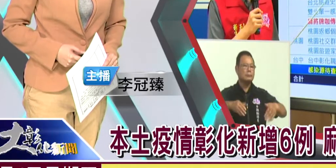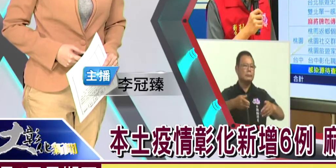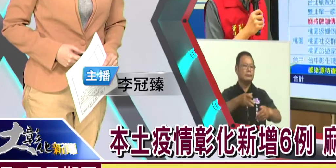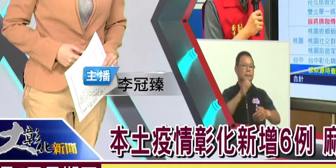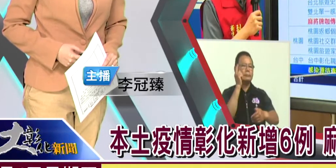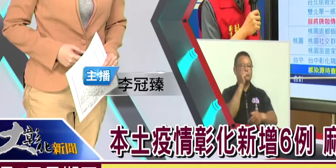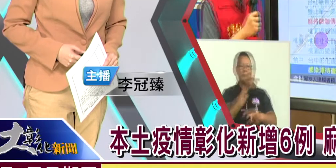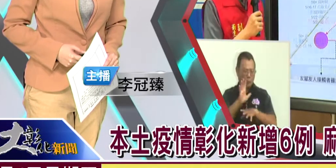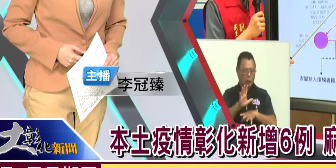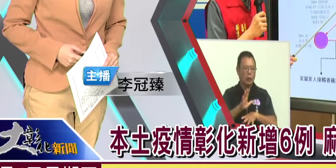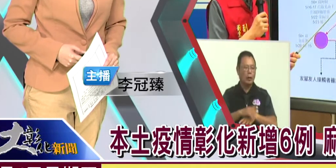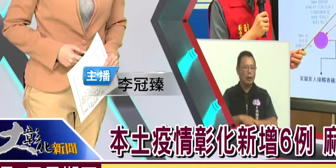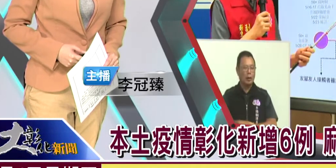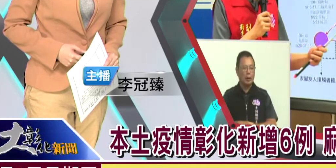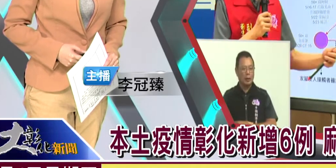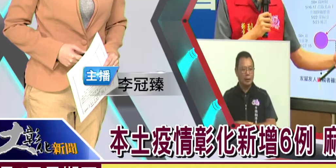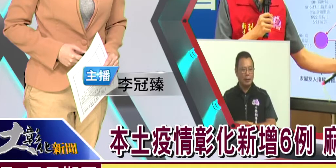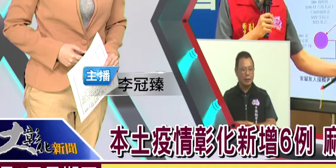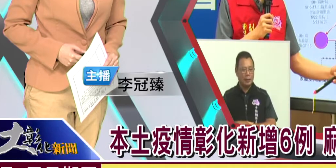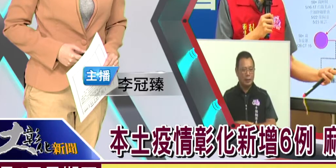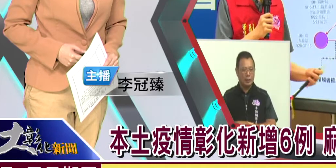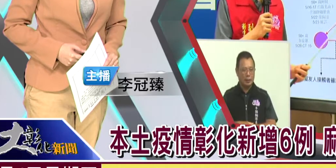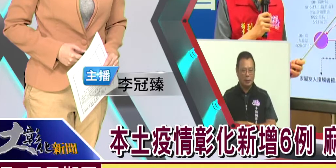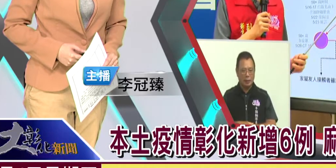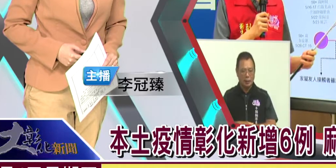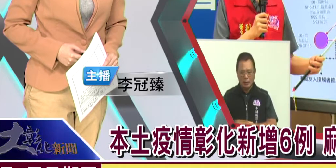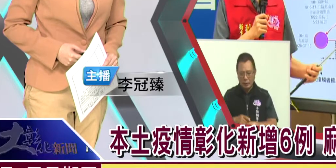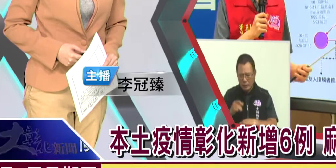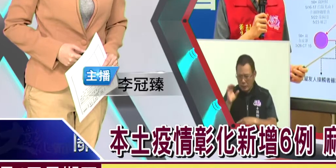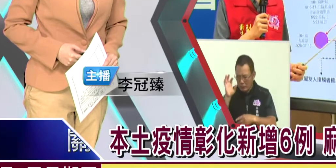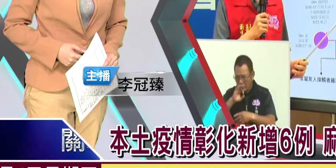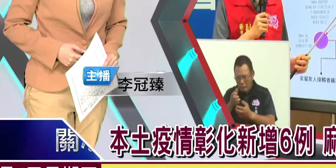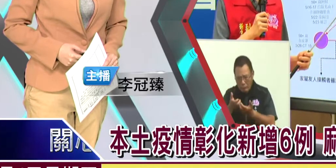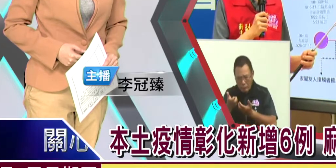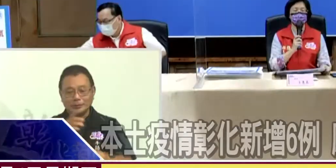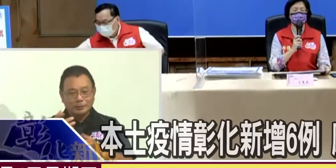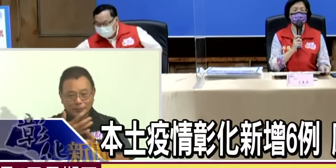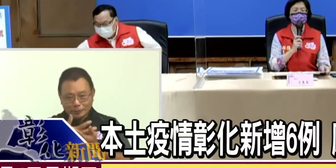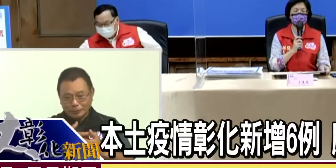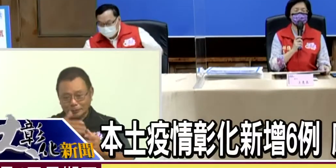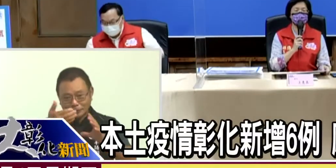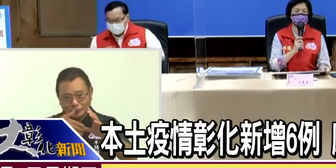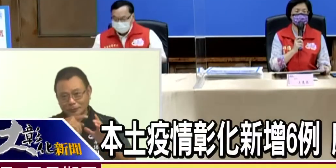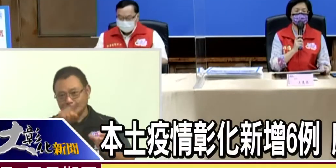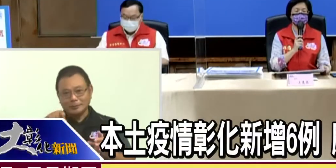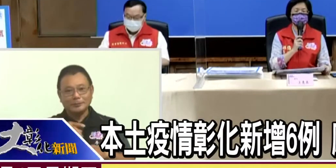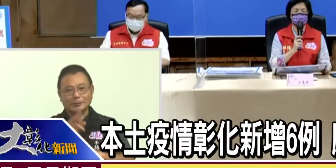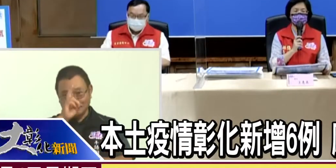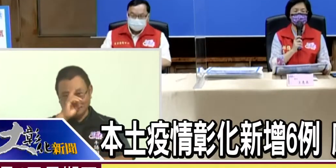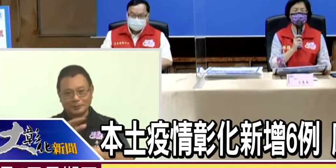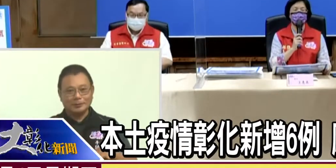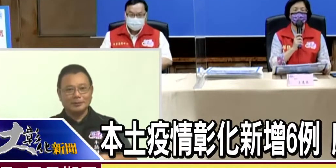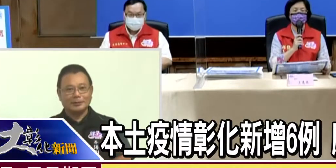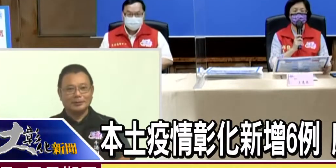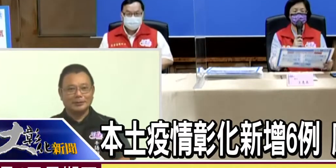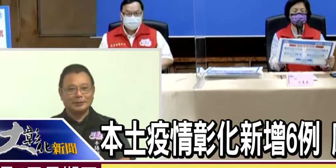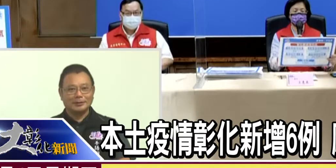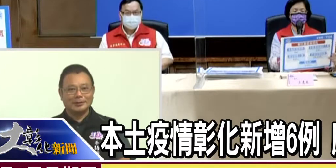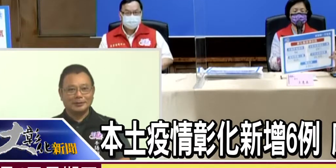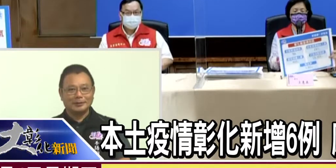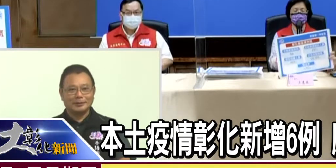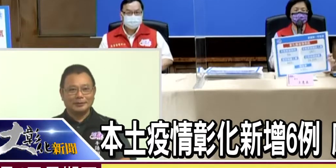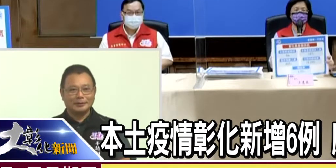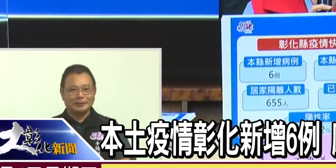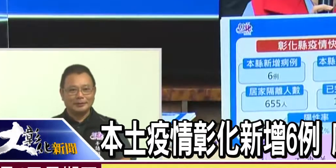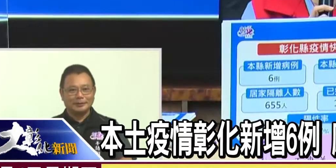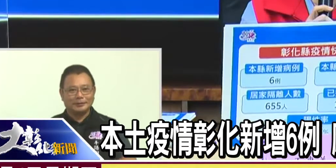情形，赶紧透过彰化县政府的视讯记者会来了解。 今天彰化县的疫情重点